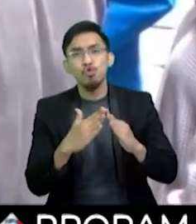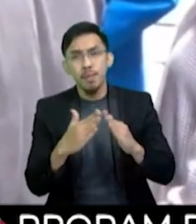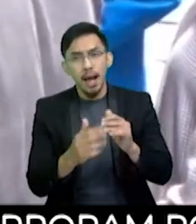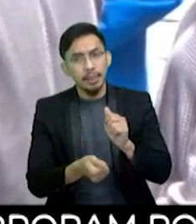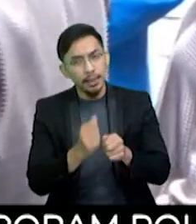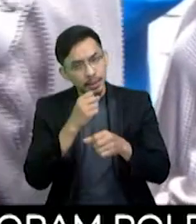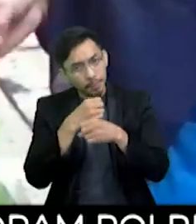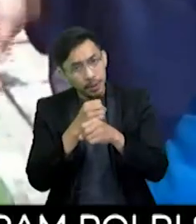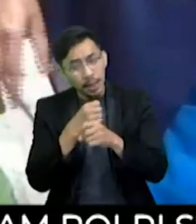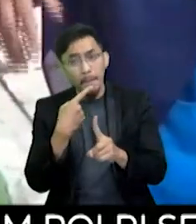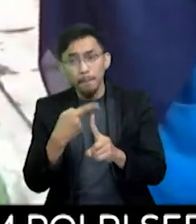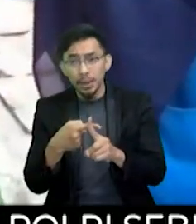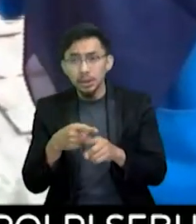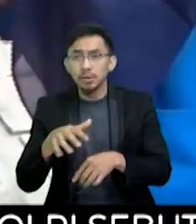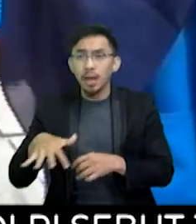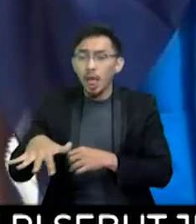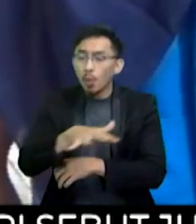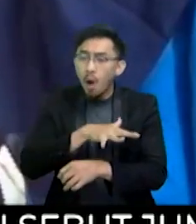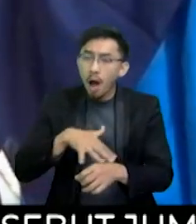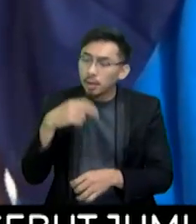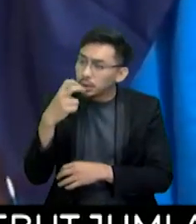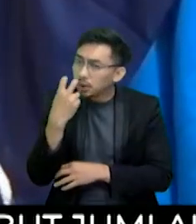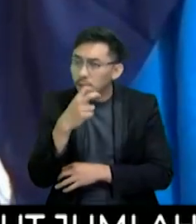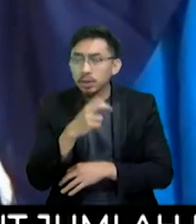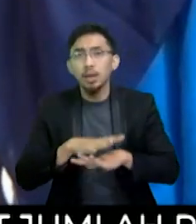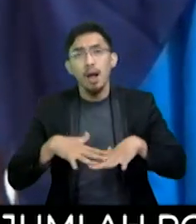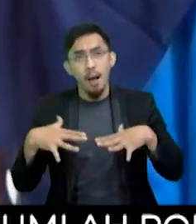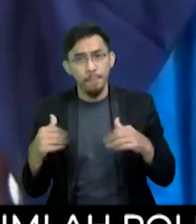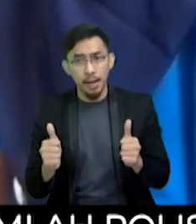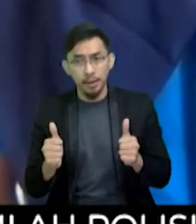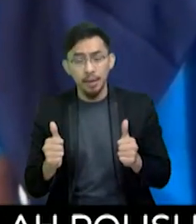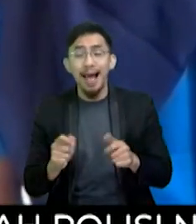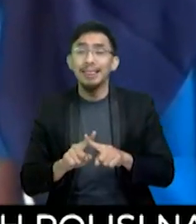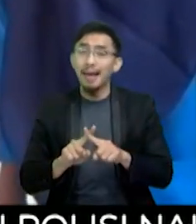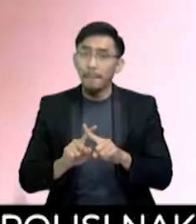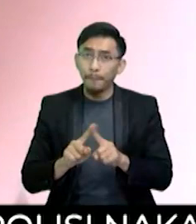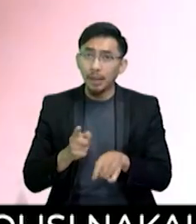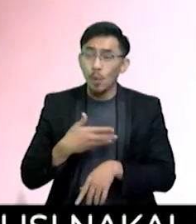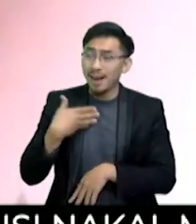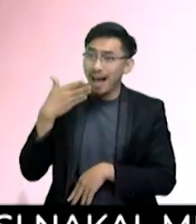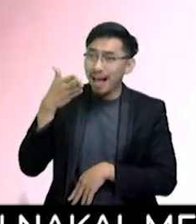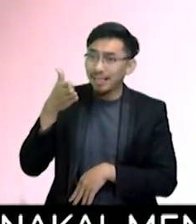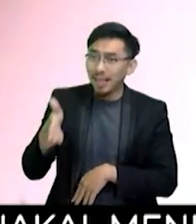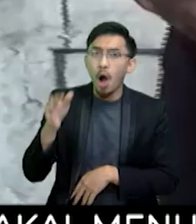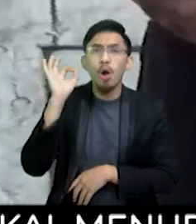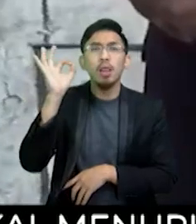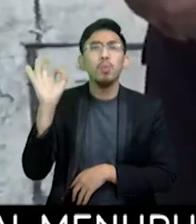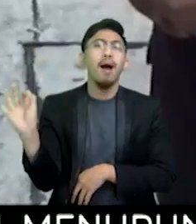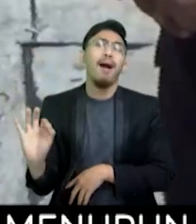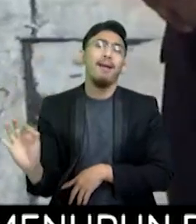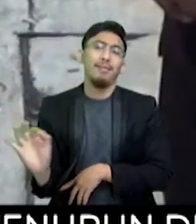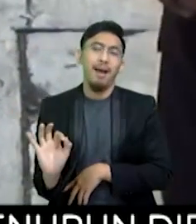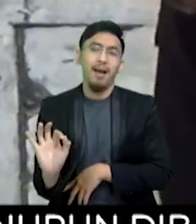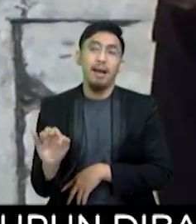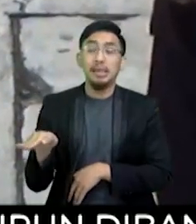aman dari paparan COVID-19. Sayangnya, saat didatangi, orang tua ZF sedang tidak berada di rumah. ZF menjalani